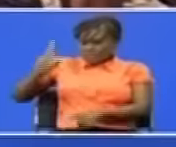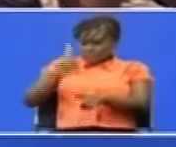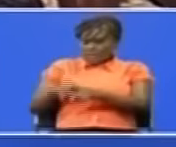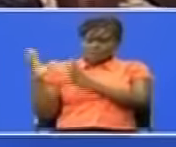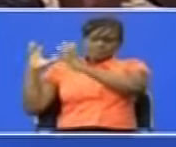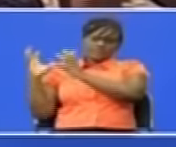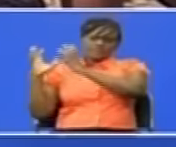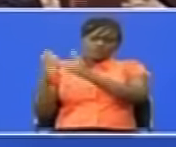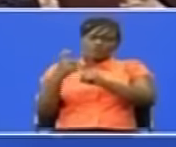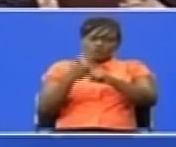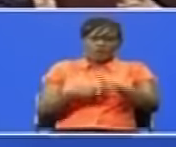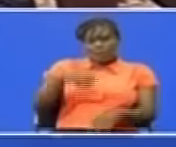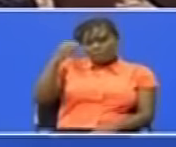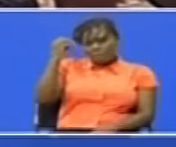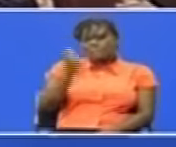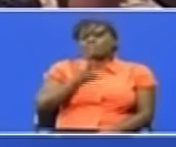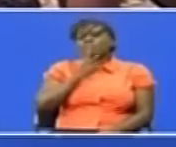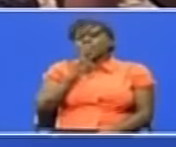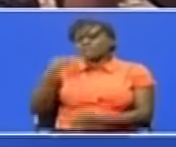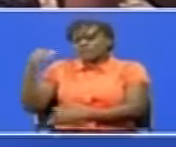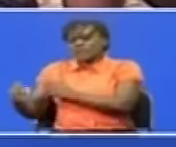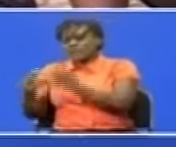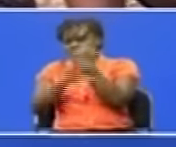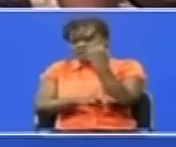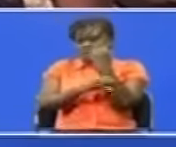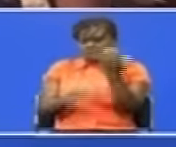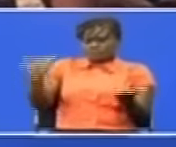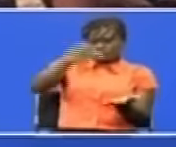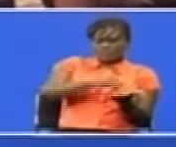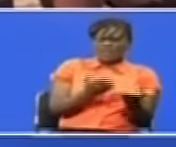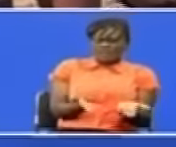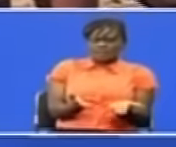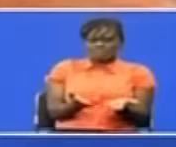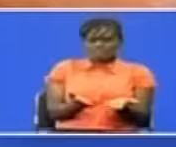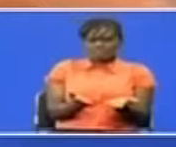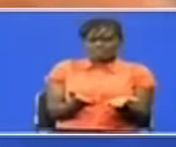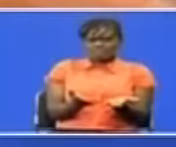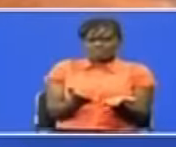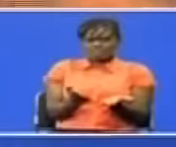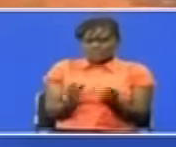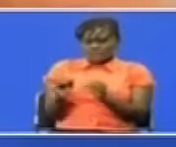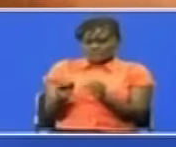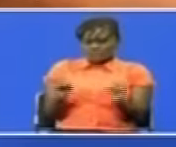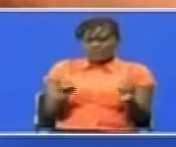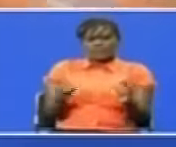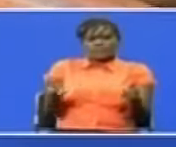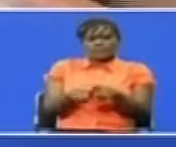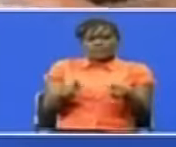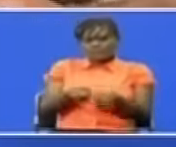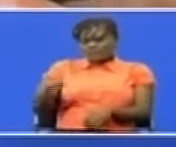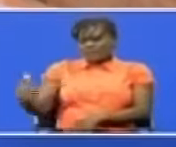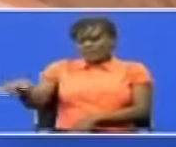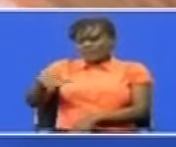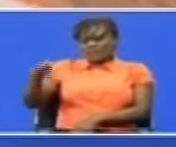ikitoka barani na nchi jirani ikifika hapa itakuwa ikikatakatwa. Katika maeneo mengine